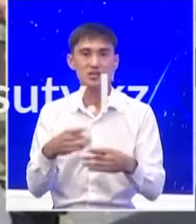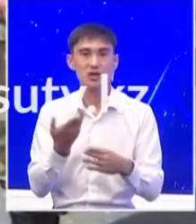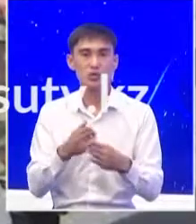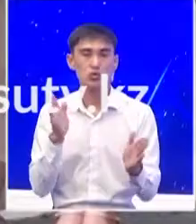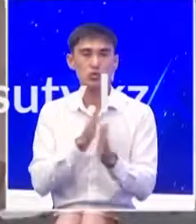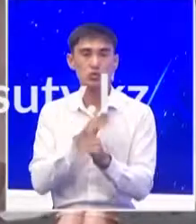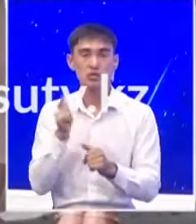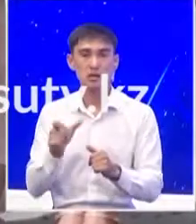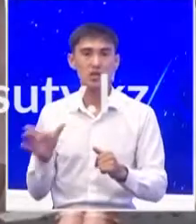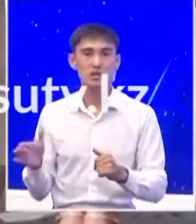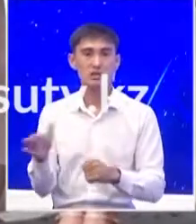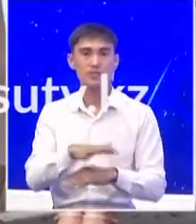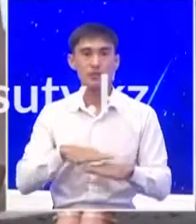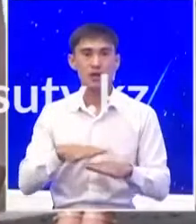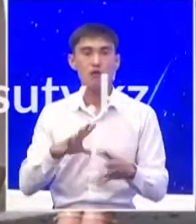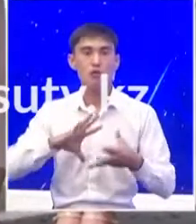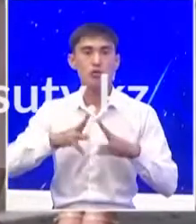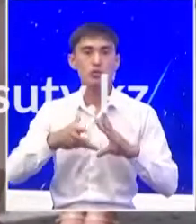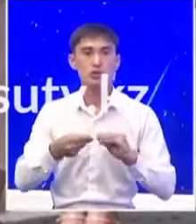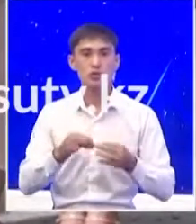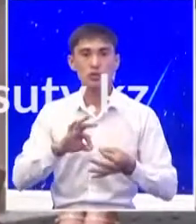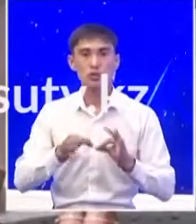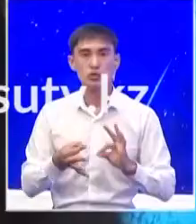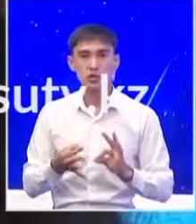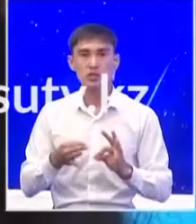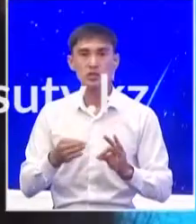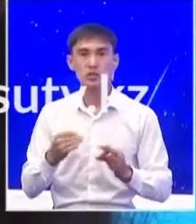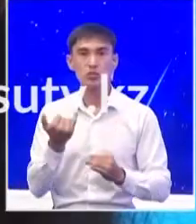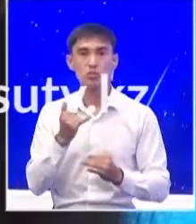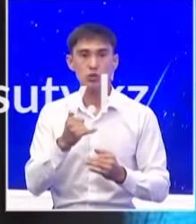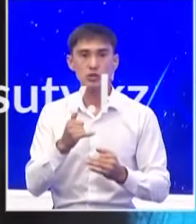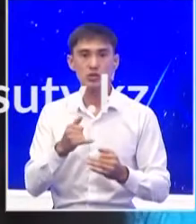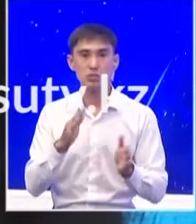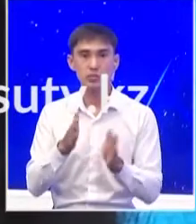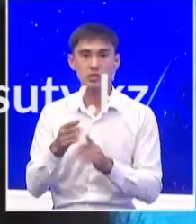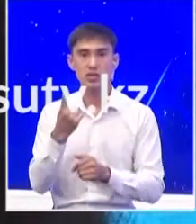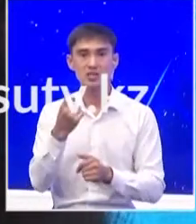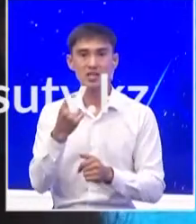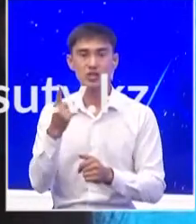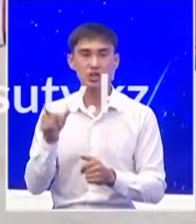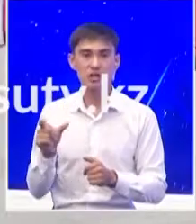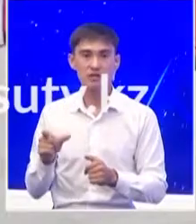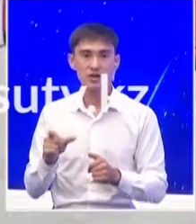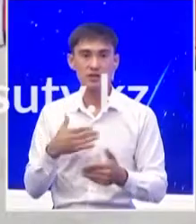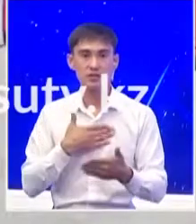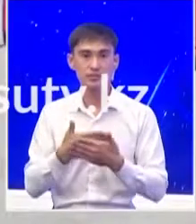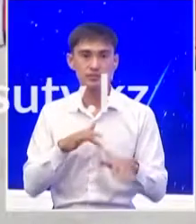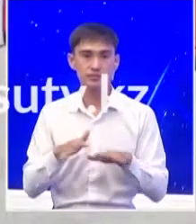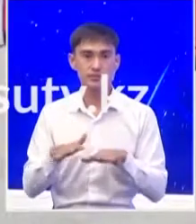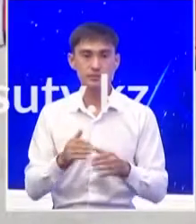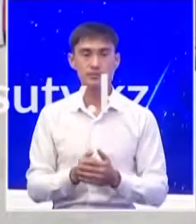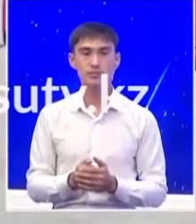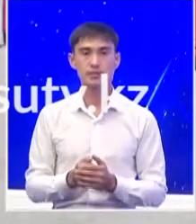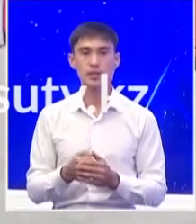судьбе сограждан. В общей сложности участие в субботнике пожарной безопасности приняли порядка 100 человек. Данное мероприятие